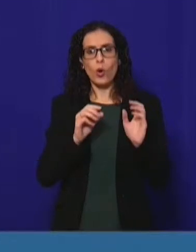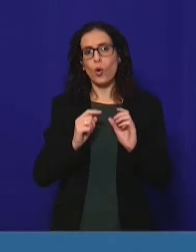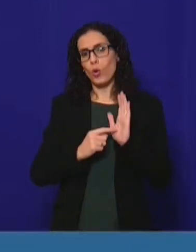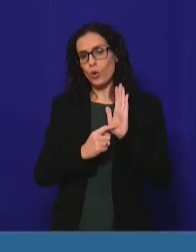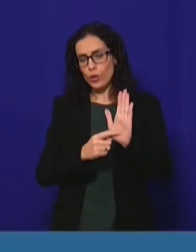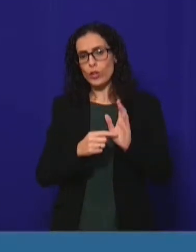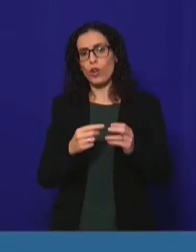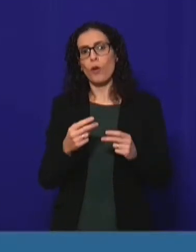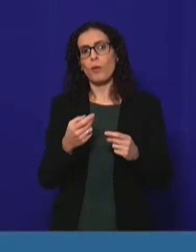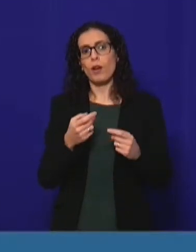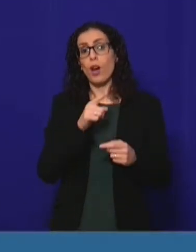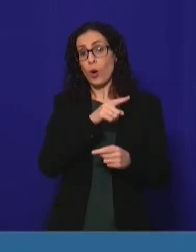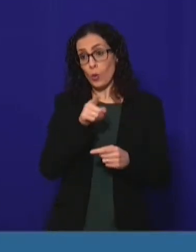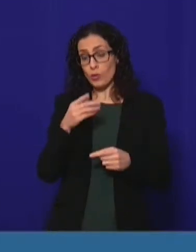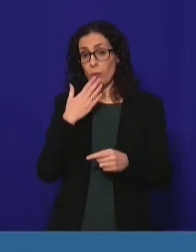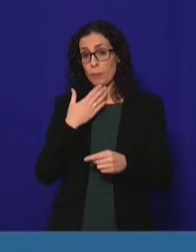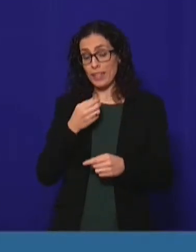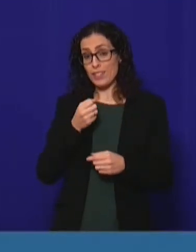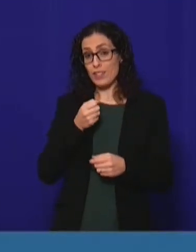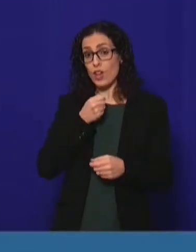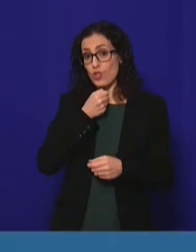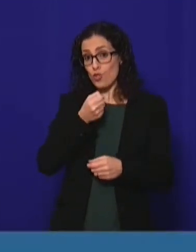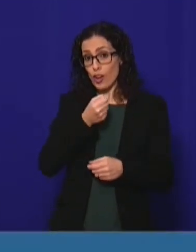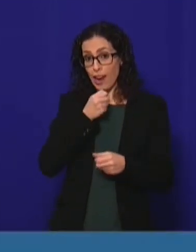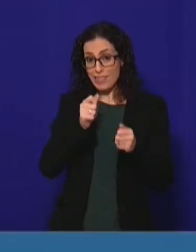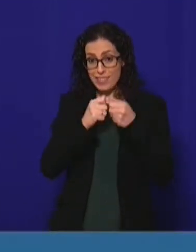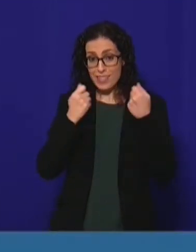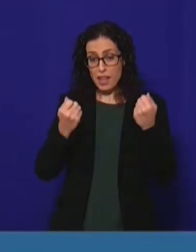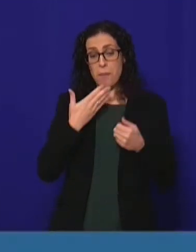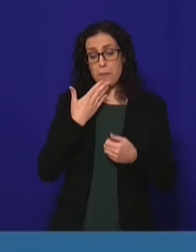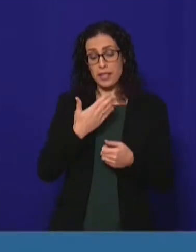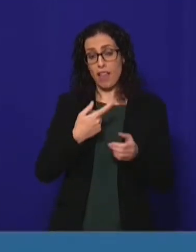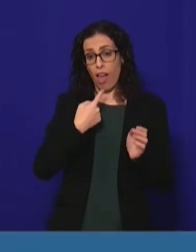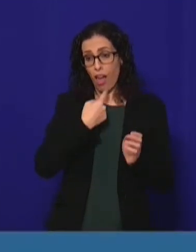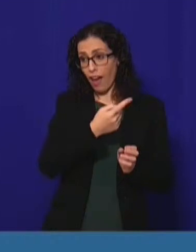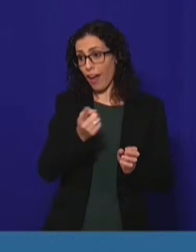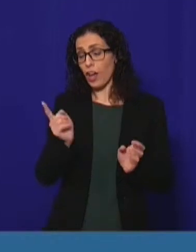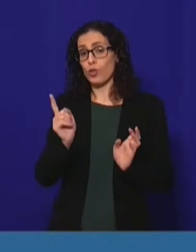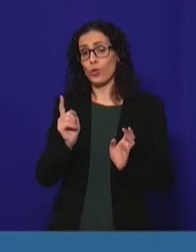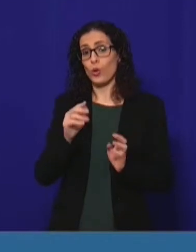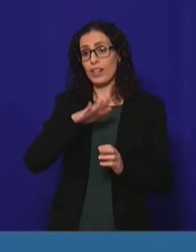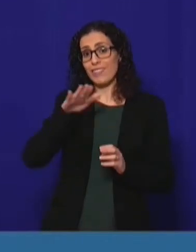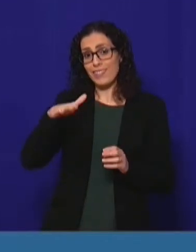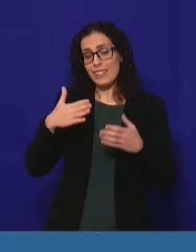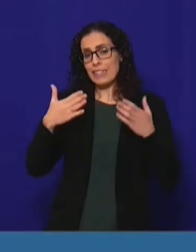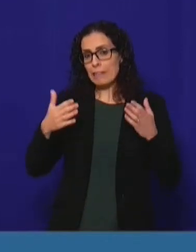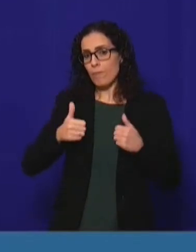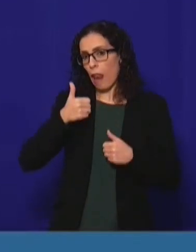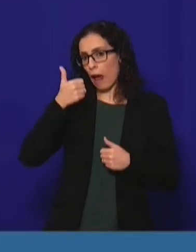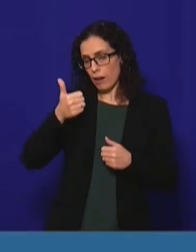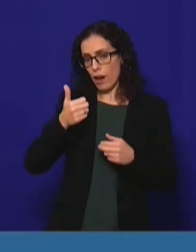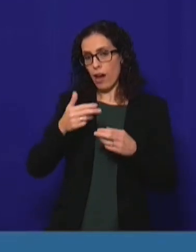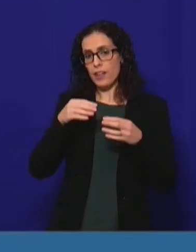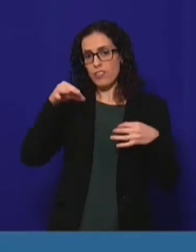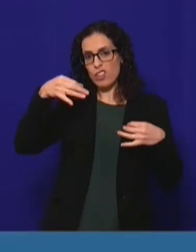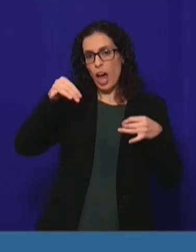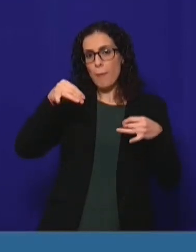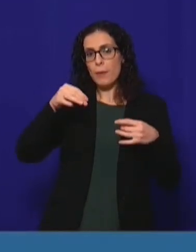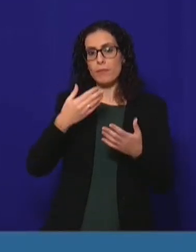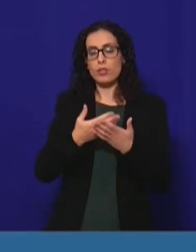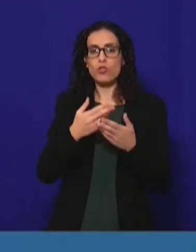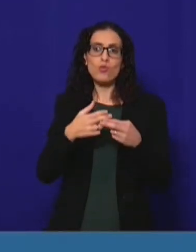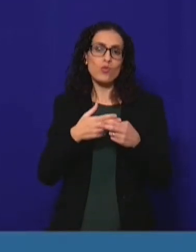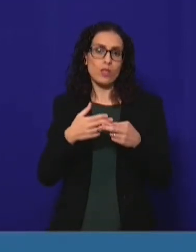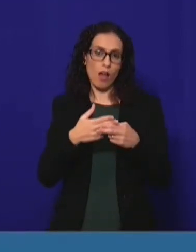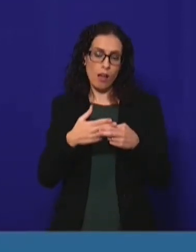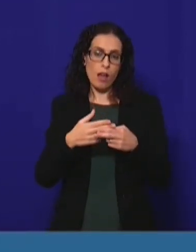lilkom ġurnalisti biex ukoll tiggwidaw lil pubbliku dwar dawn it-tipi ta' materjal li għandu jintuża biex aħna